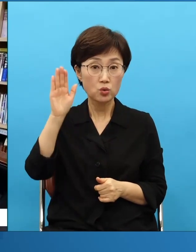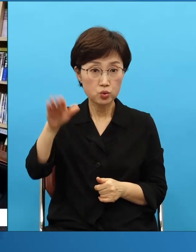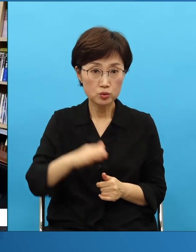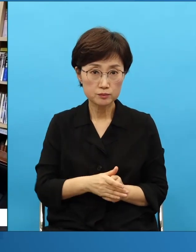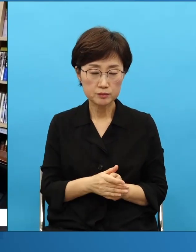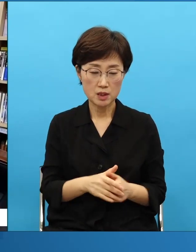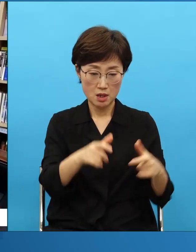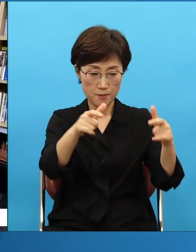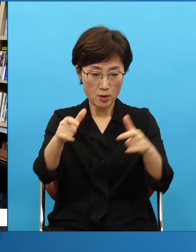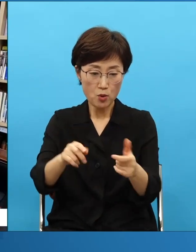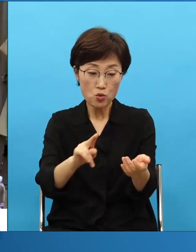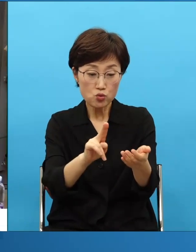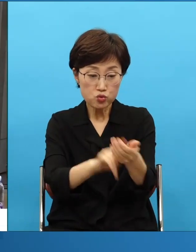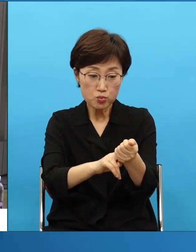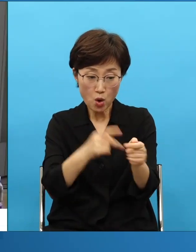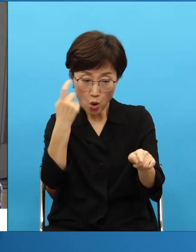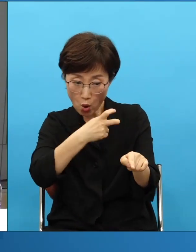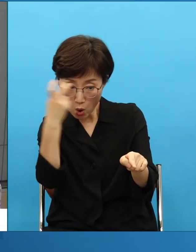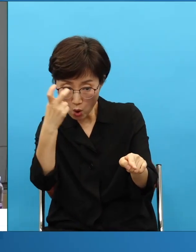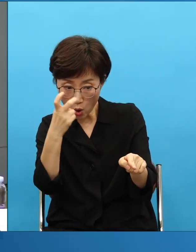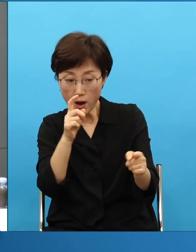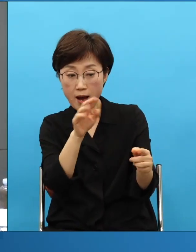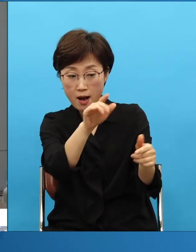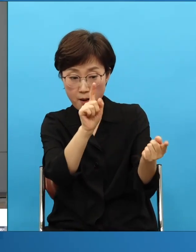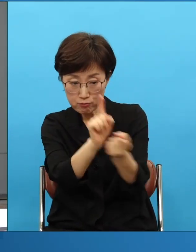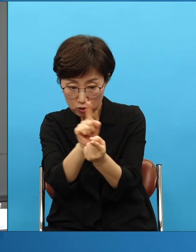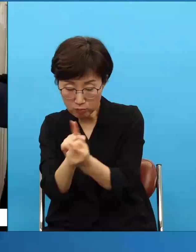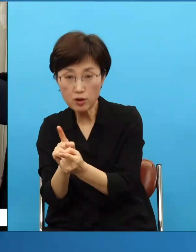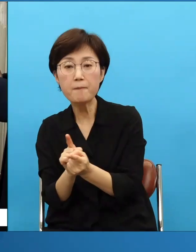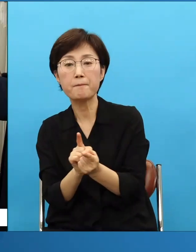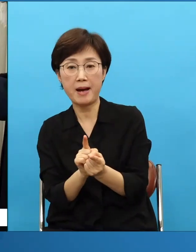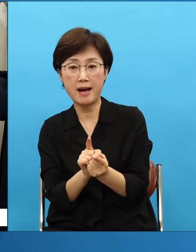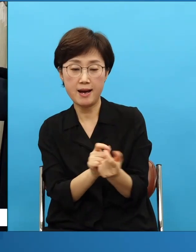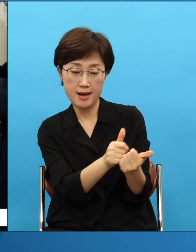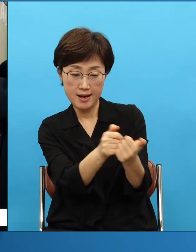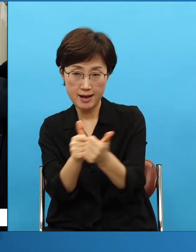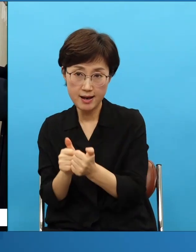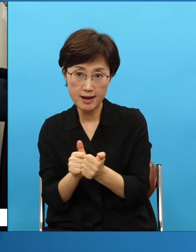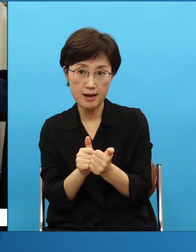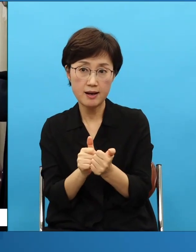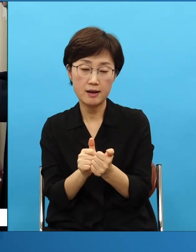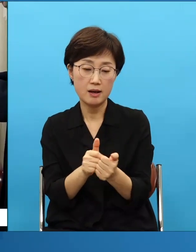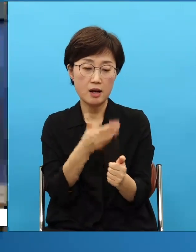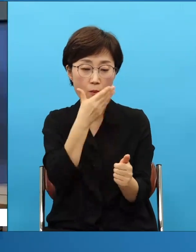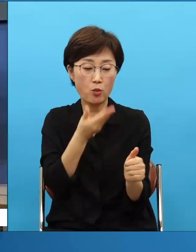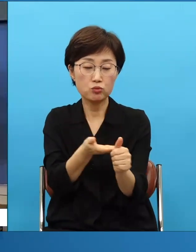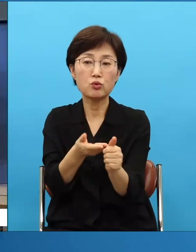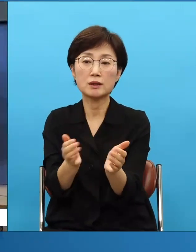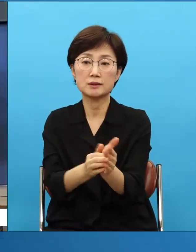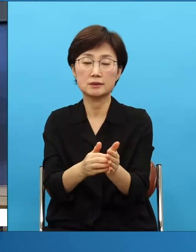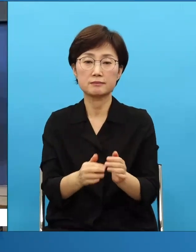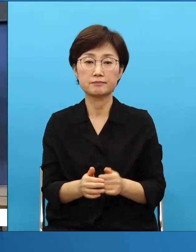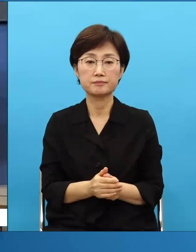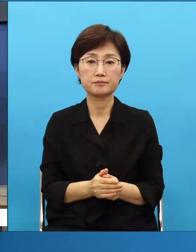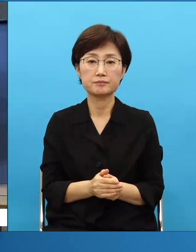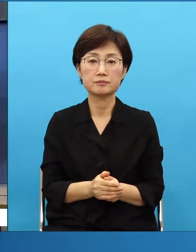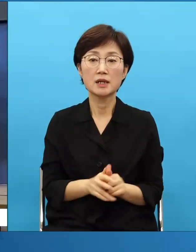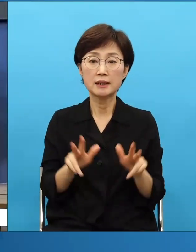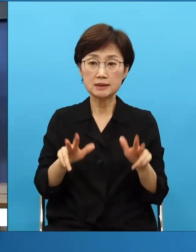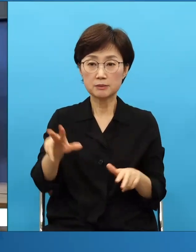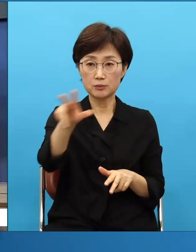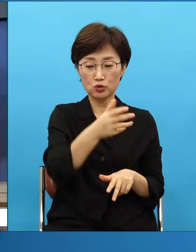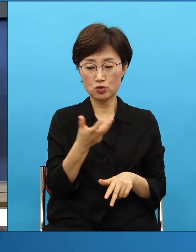숨은 인재들과 면담하며 237 5천 종족 복음화를 위한 미션을 전달했습니다. 전국을